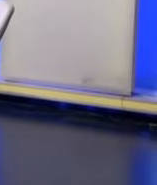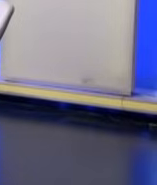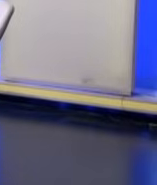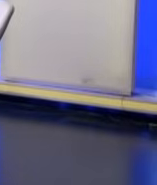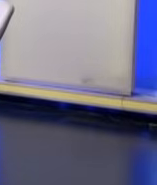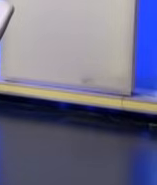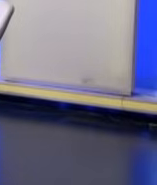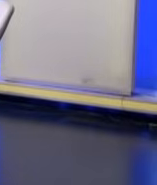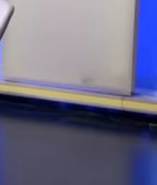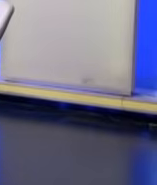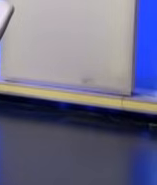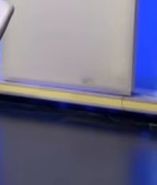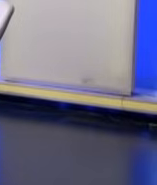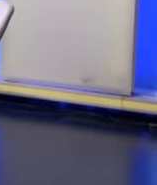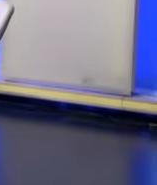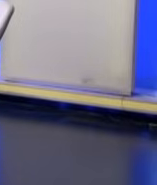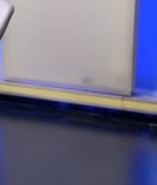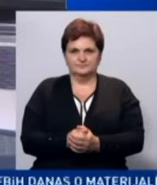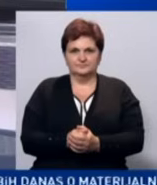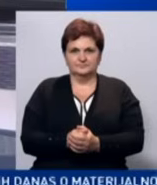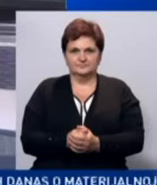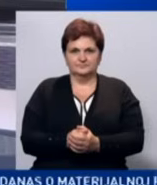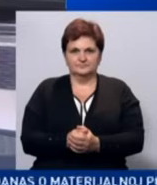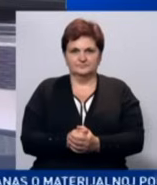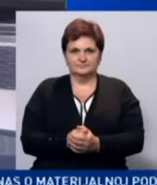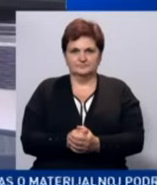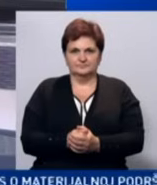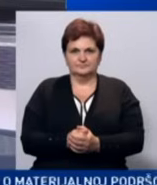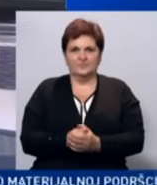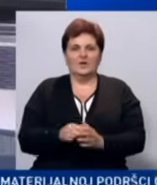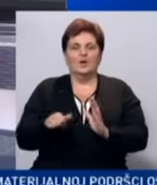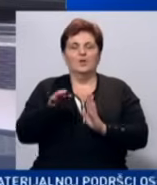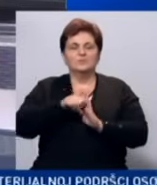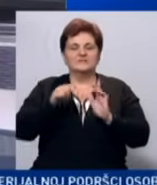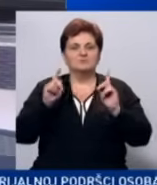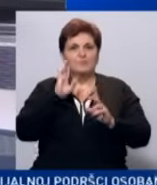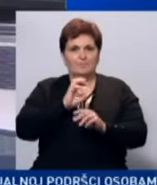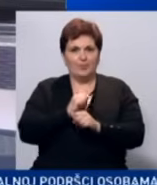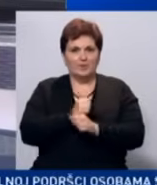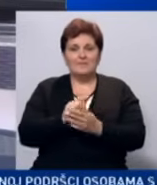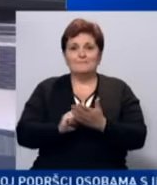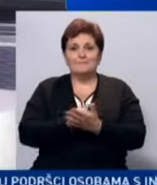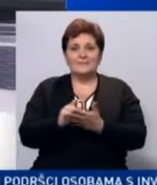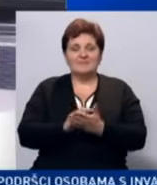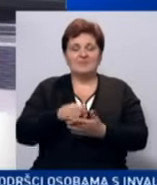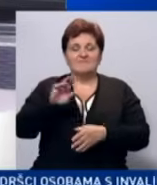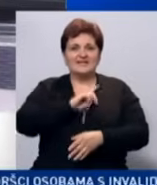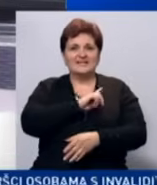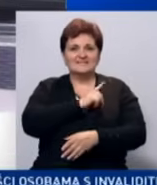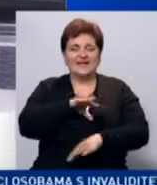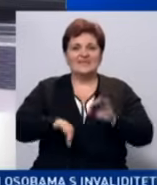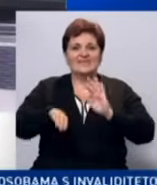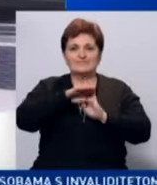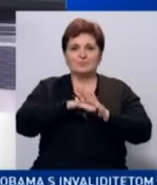dan. Lijep pozdrav za tebi i našim gledateljima. Ustavni sud Bosne i Hercegovine privremeno je stavio van snage